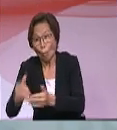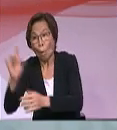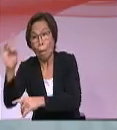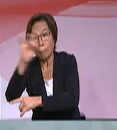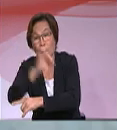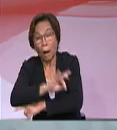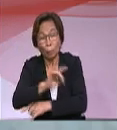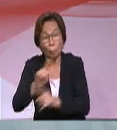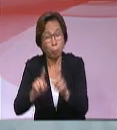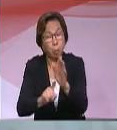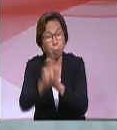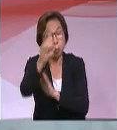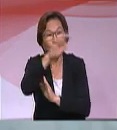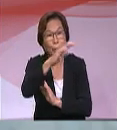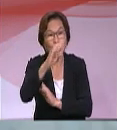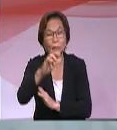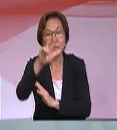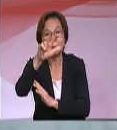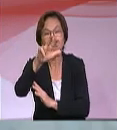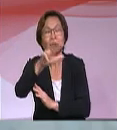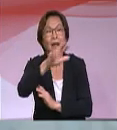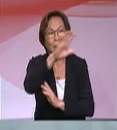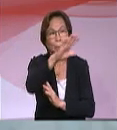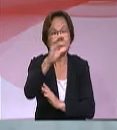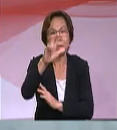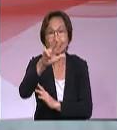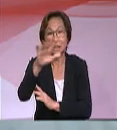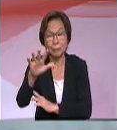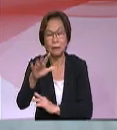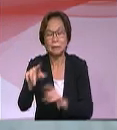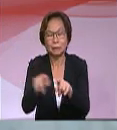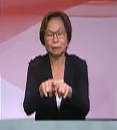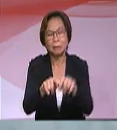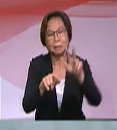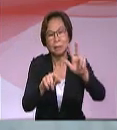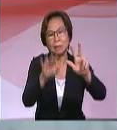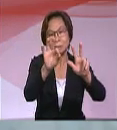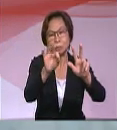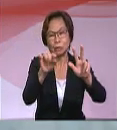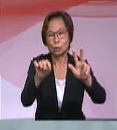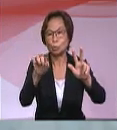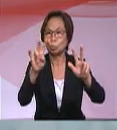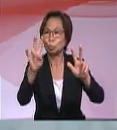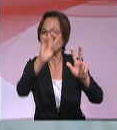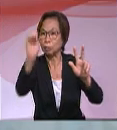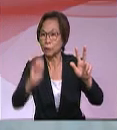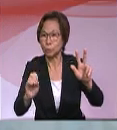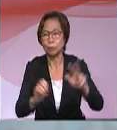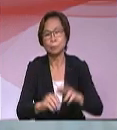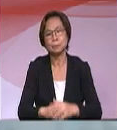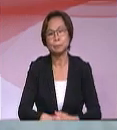iaitu sebanyak 535 kes bersamaan dengan 39.7%.